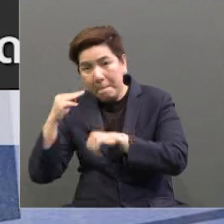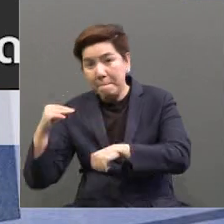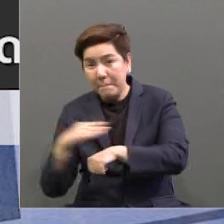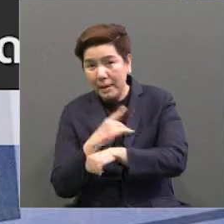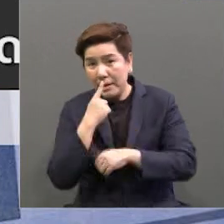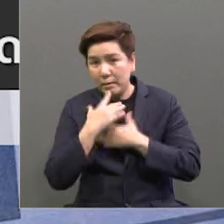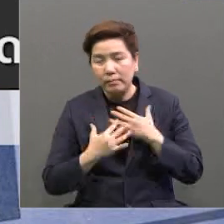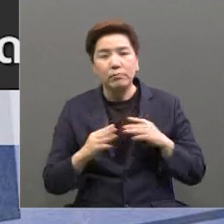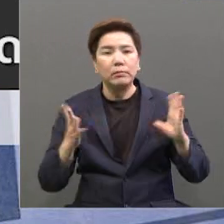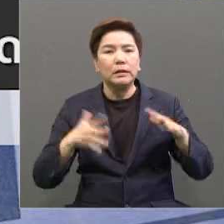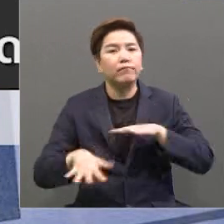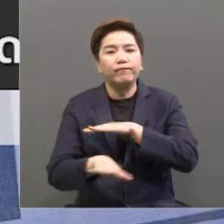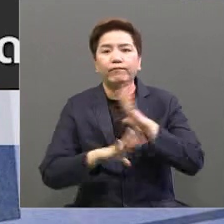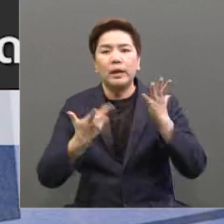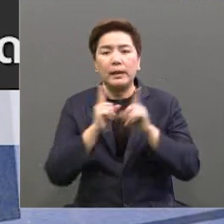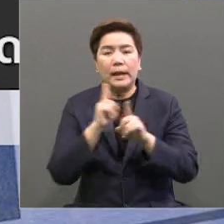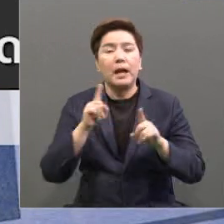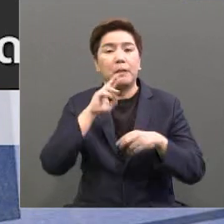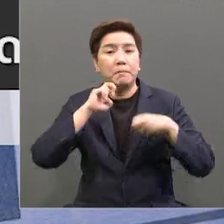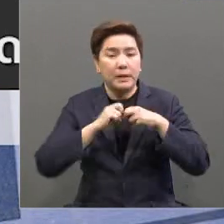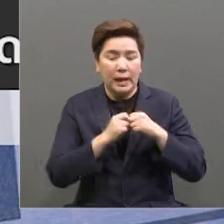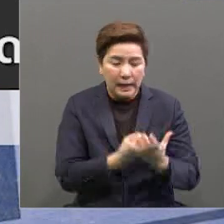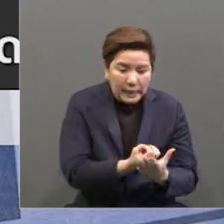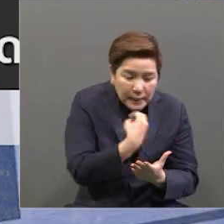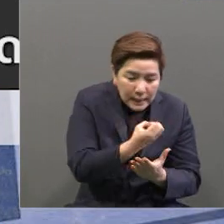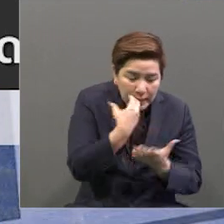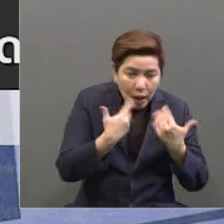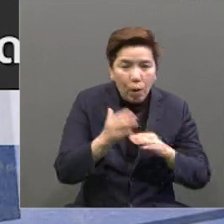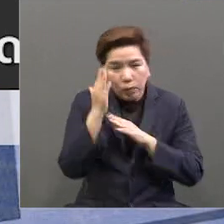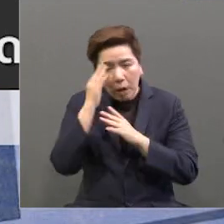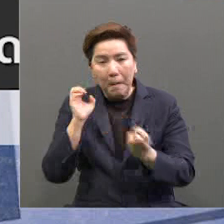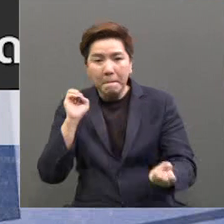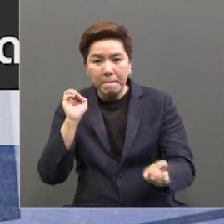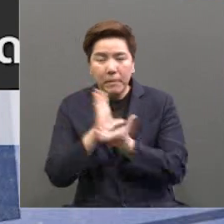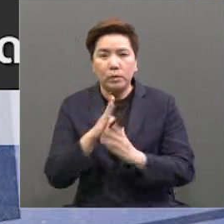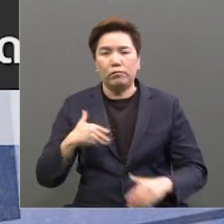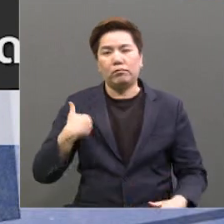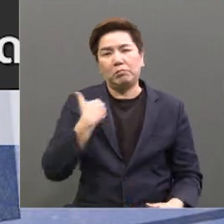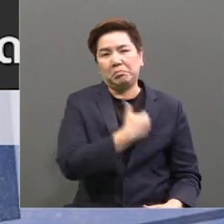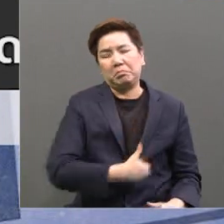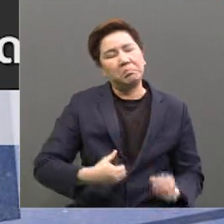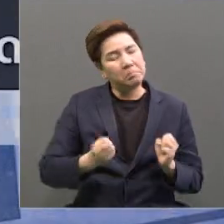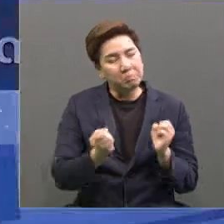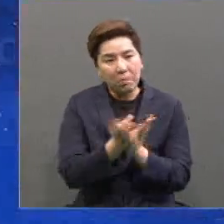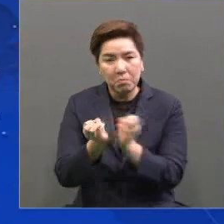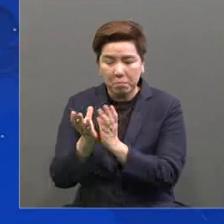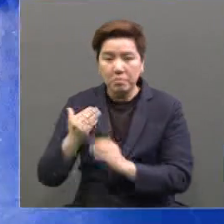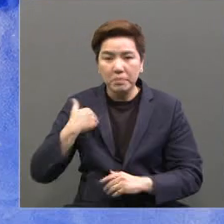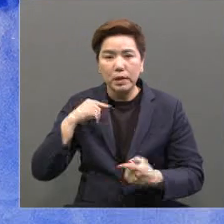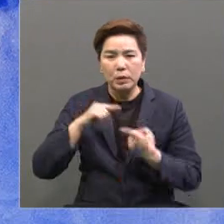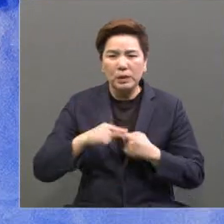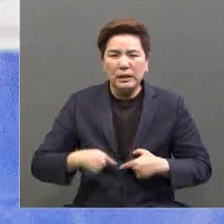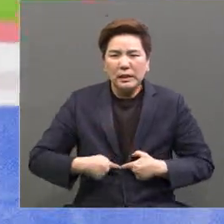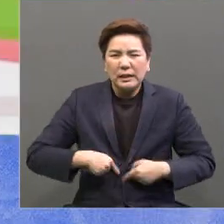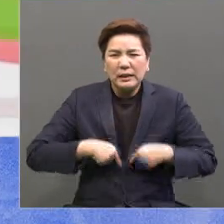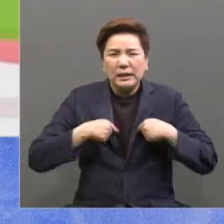หลอดเลือดซึ่งพฤติกรรมกินแล้วนอนเป็นพฤติกรรมที่ส่งผลกระทบต่อสุขภาพหลายด้านโดยเฉพาะอาการแสบ